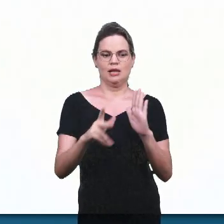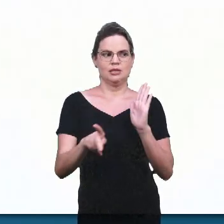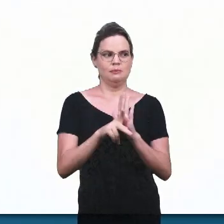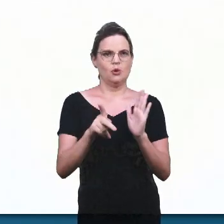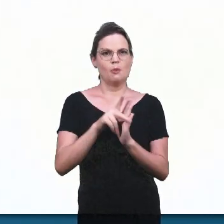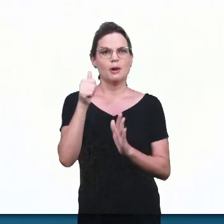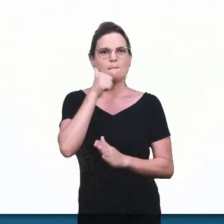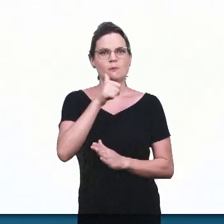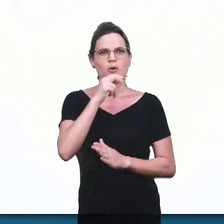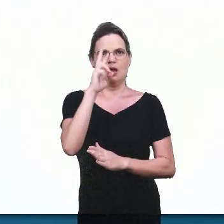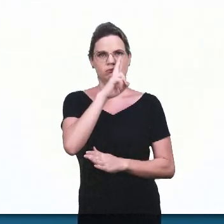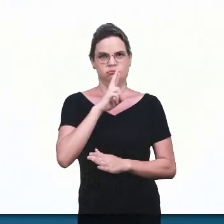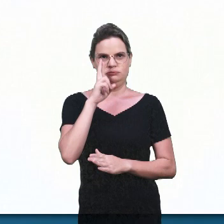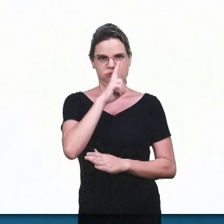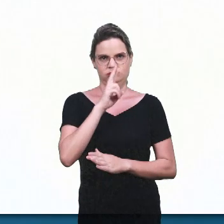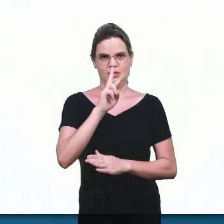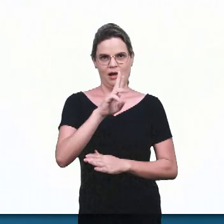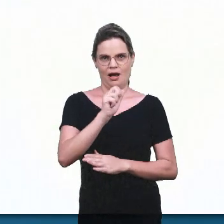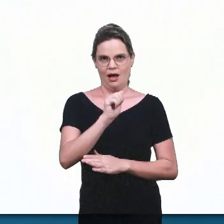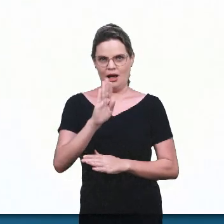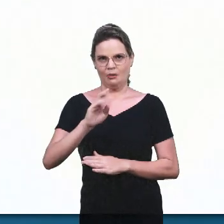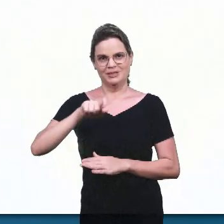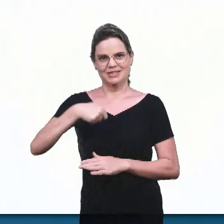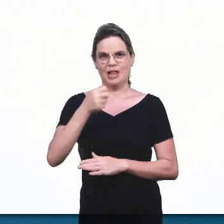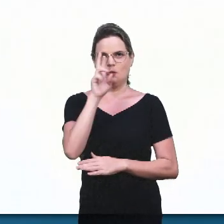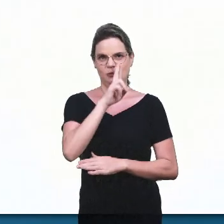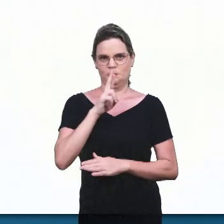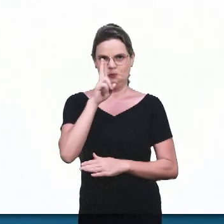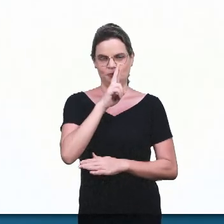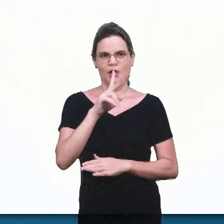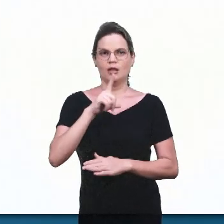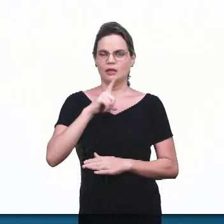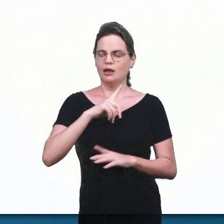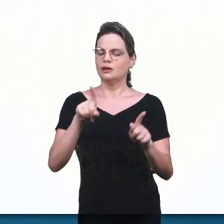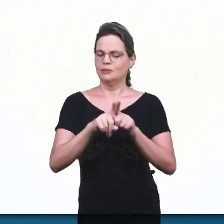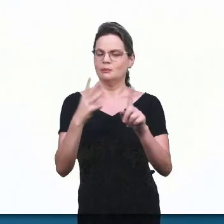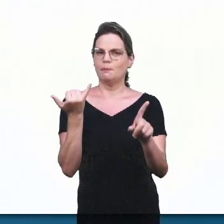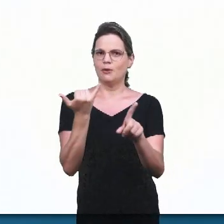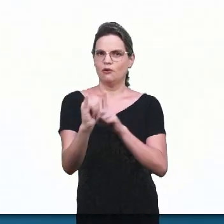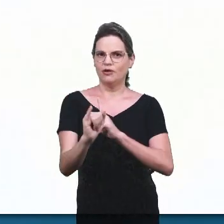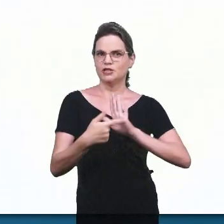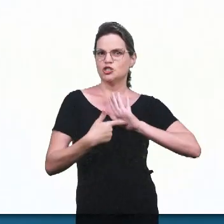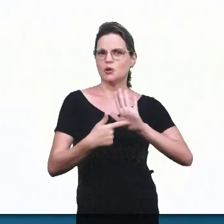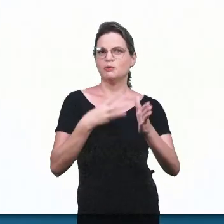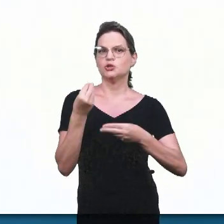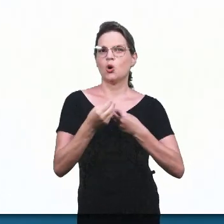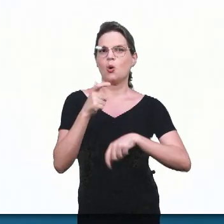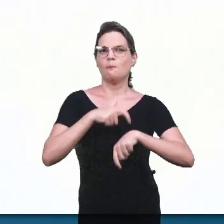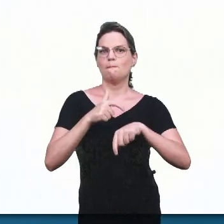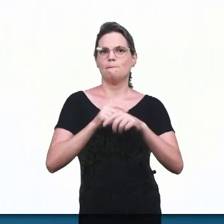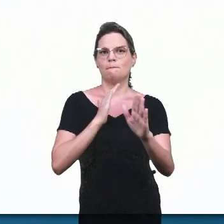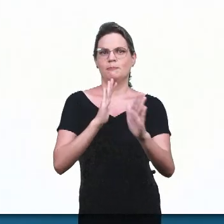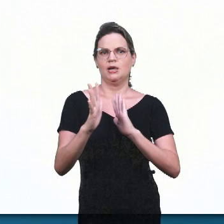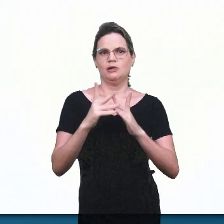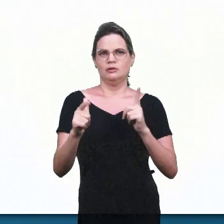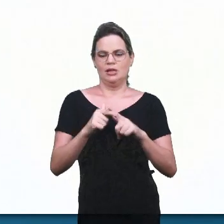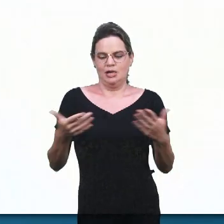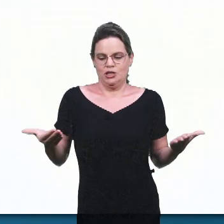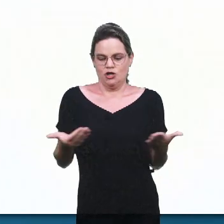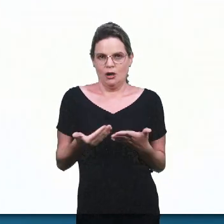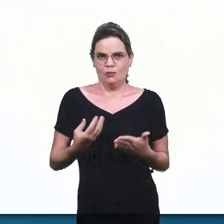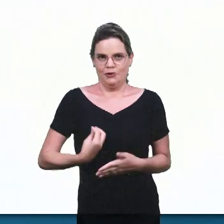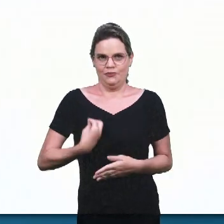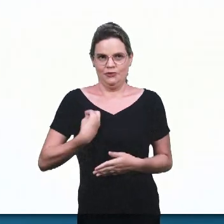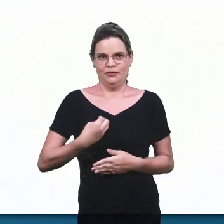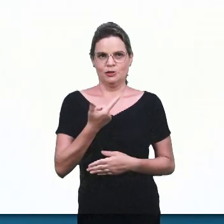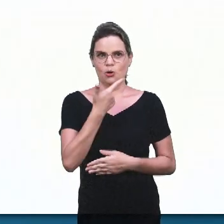sentinelles une fois qu'ils ont quitté la maison de Rahab? Vous allez lire et vous allez trouver prophétiquement un appontement